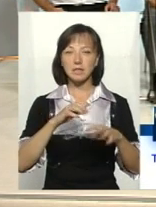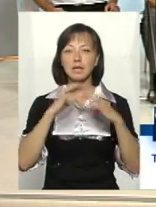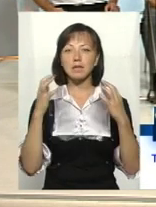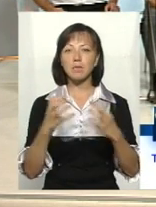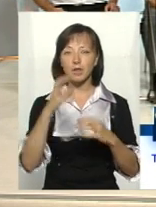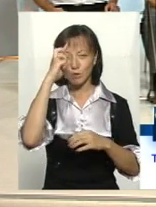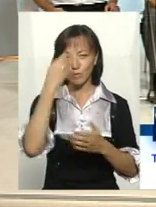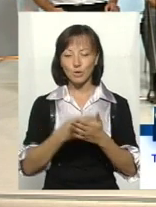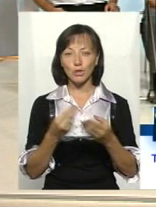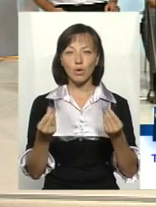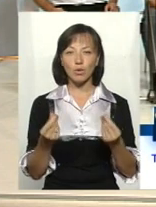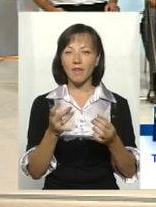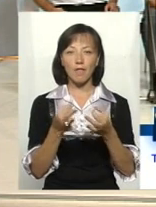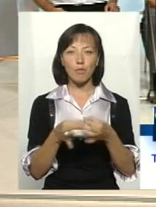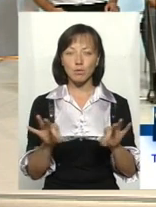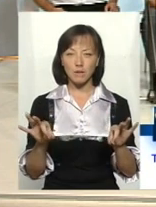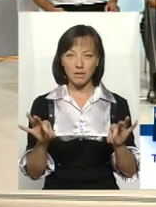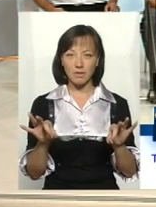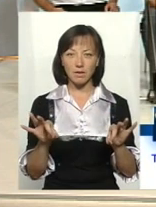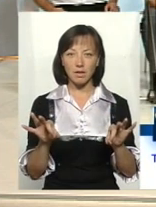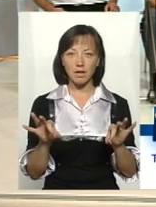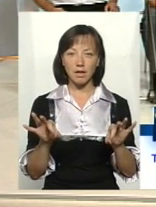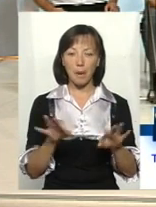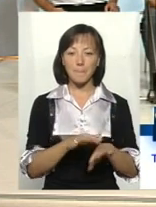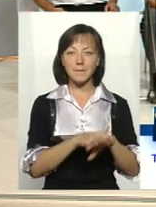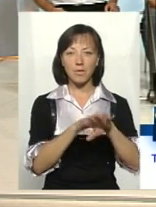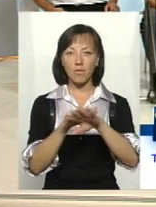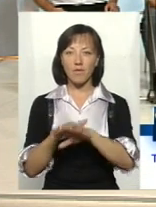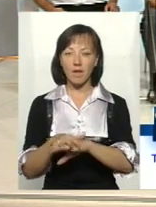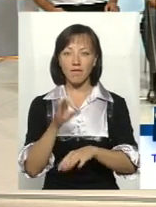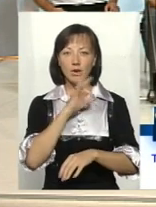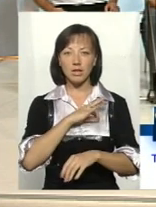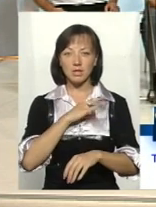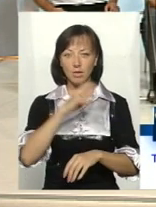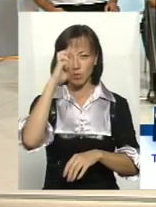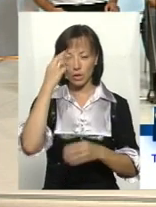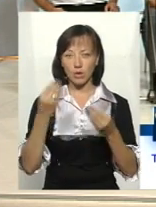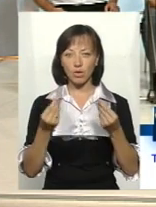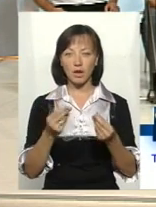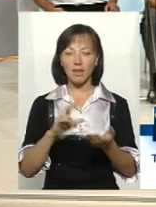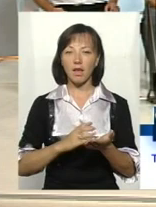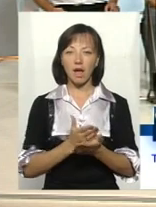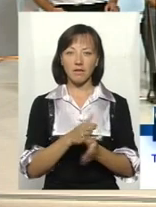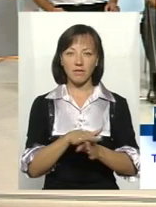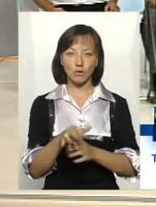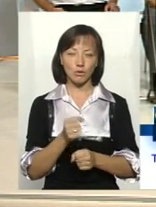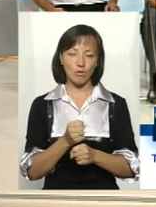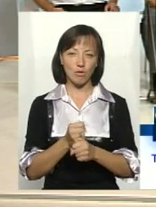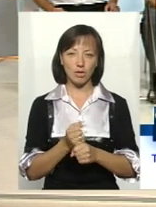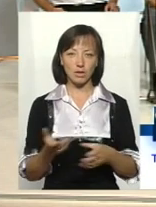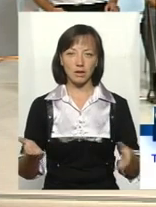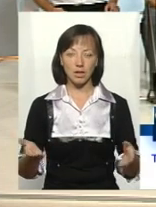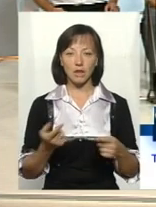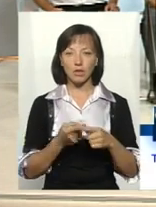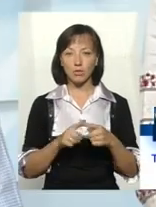бюджетних коштів, тому що він не допустив перерахування і використання бюджетних коштів за неякісно виконані роботи. І